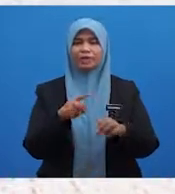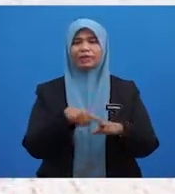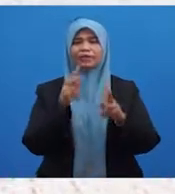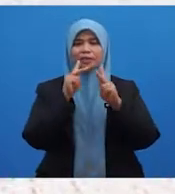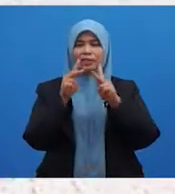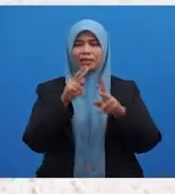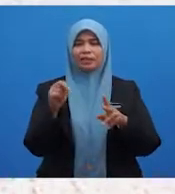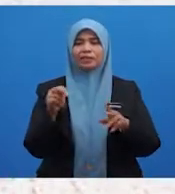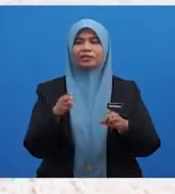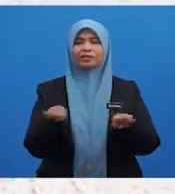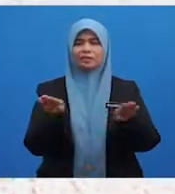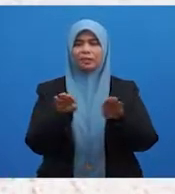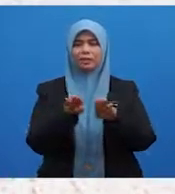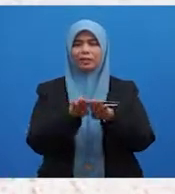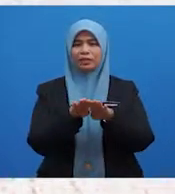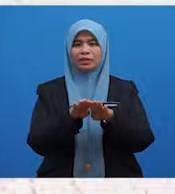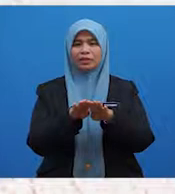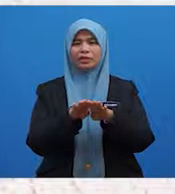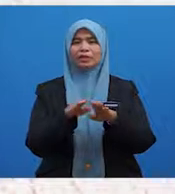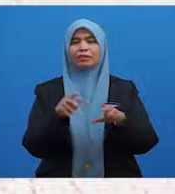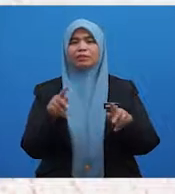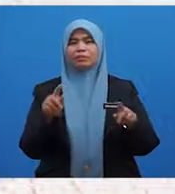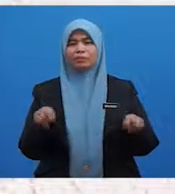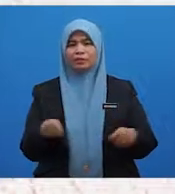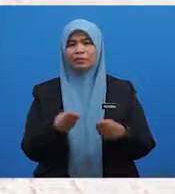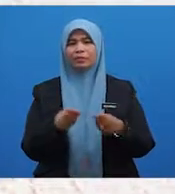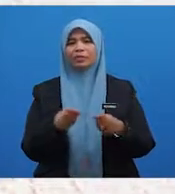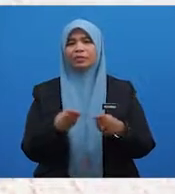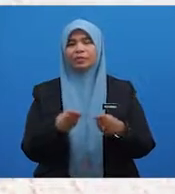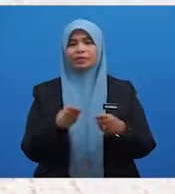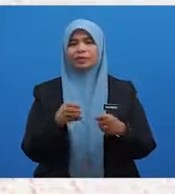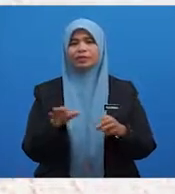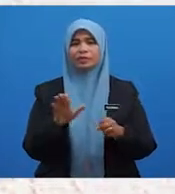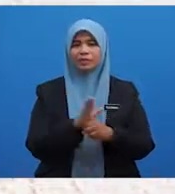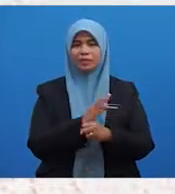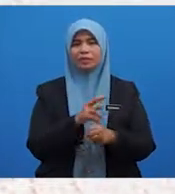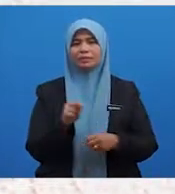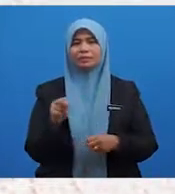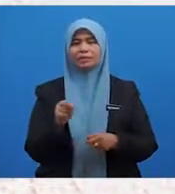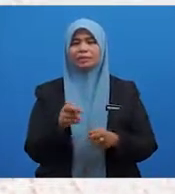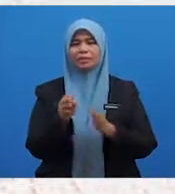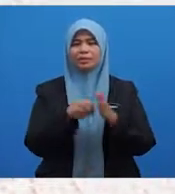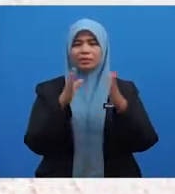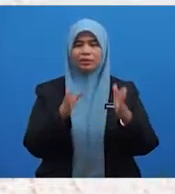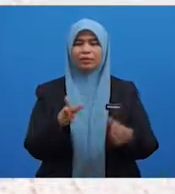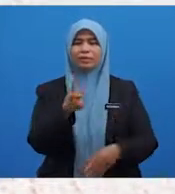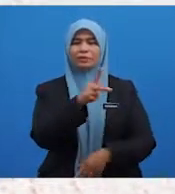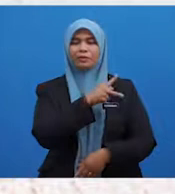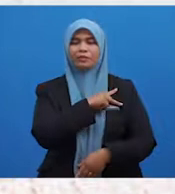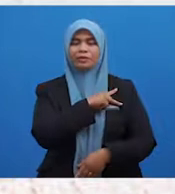dikatakan sebagai tindak tanduk kecekapan seorang pemimpin.